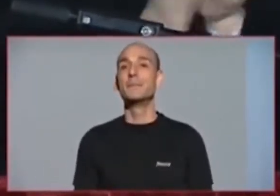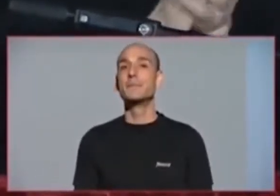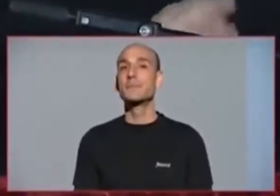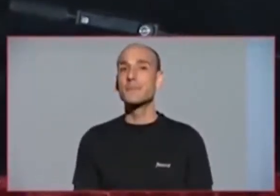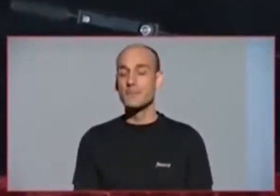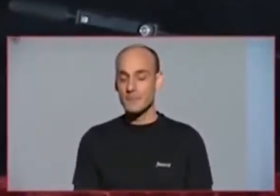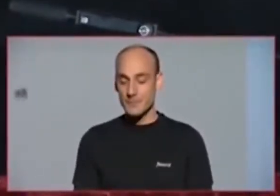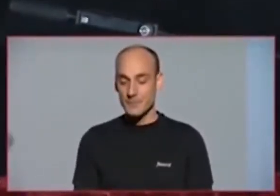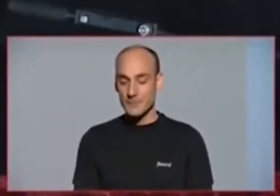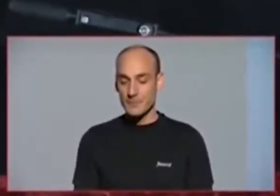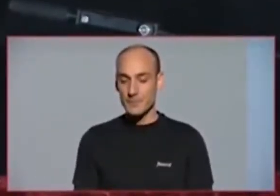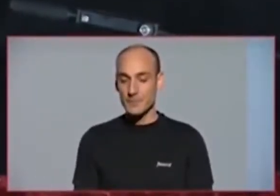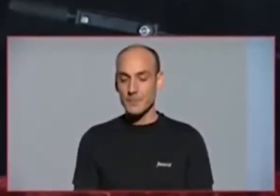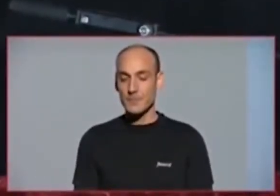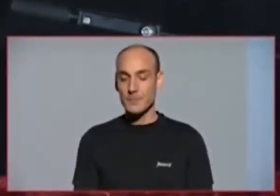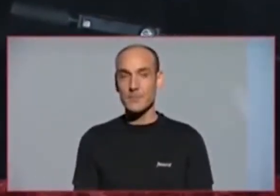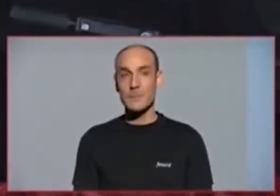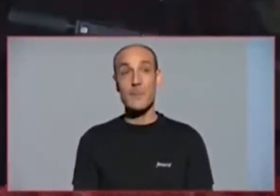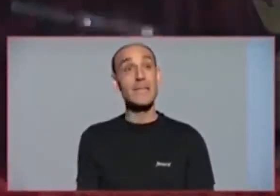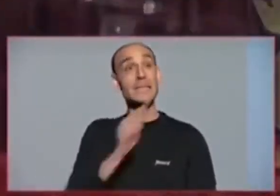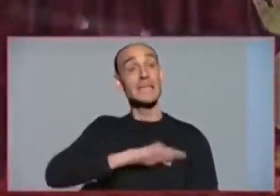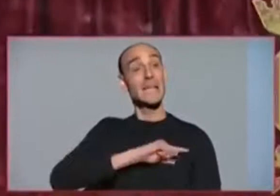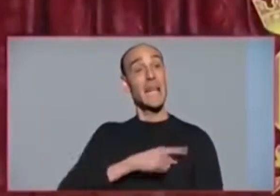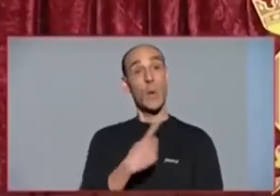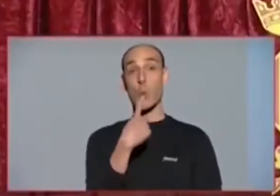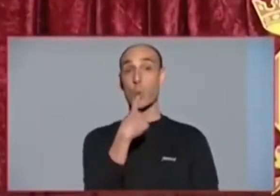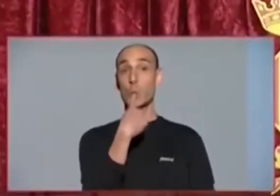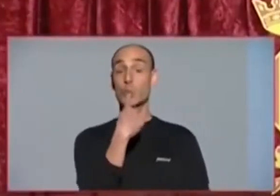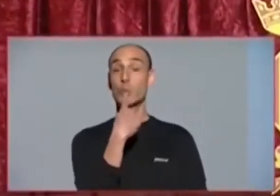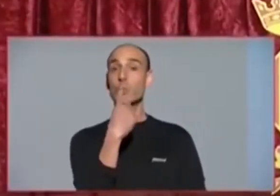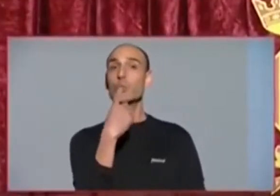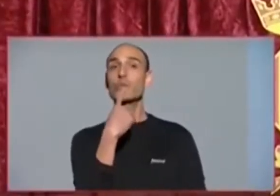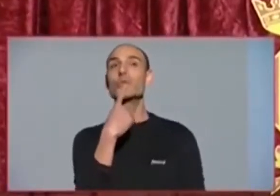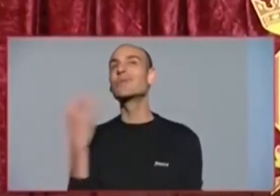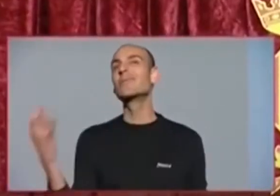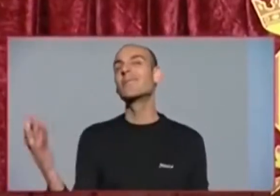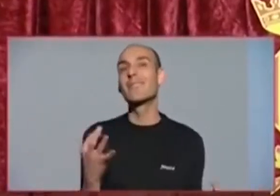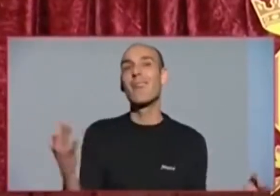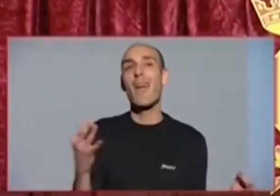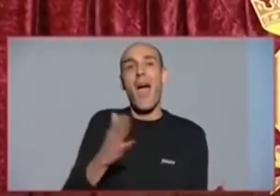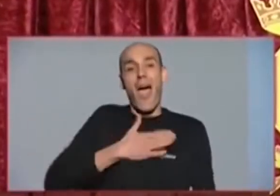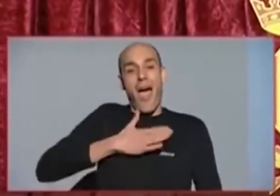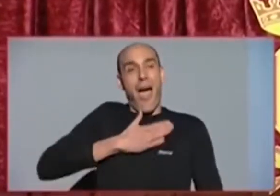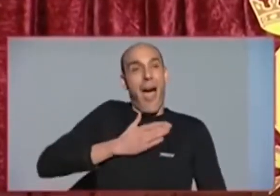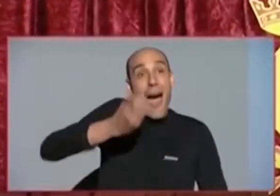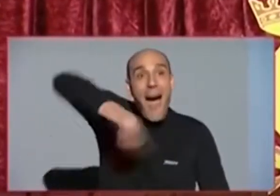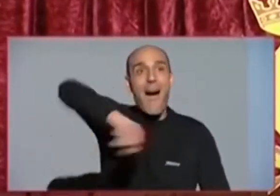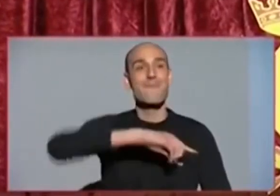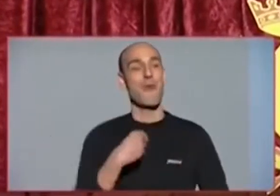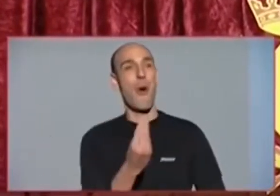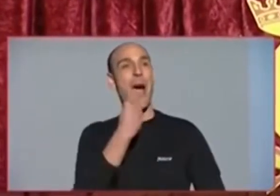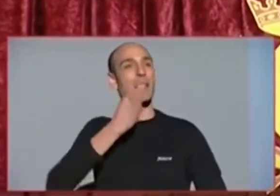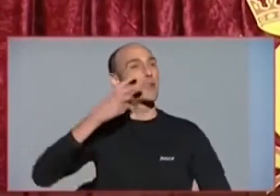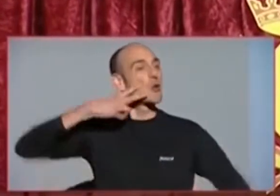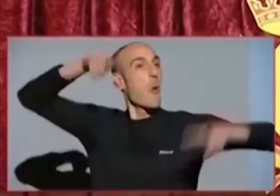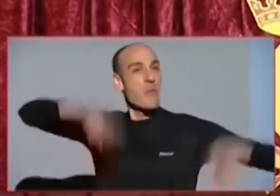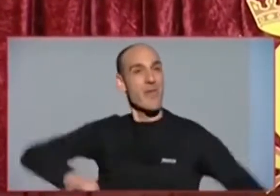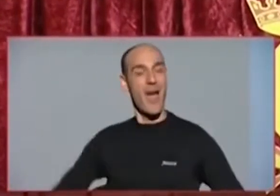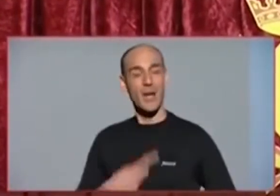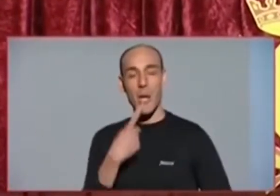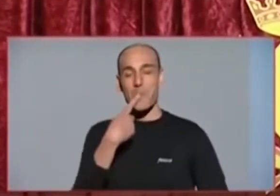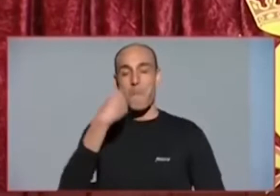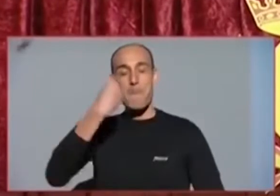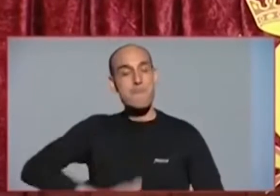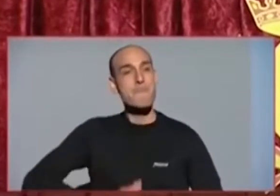Amb el sentit de gust tenim el sabor de la nostra gastronomia.